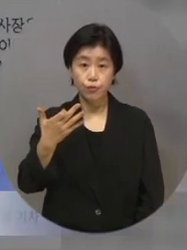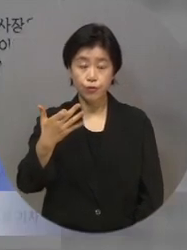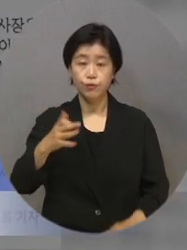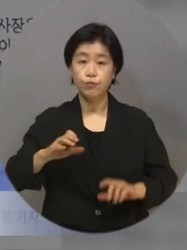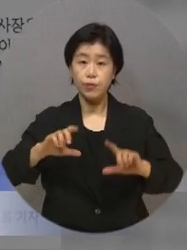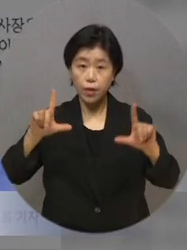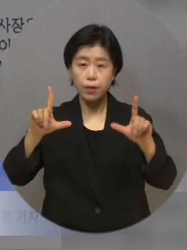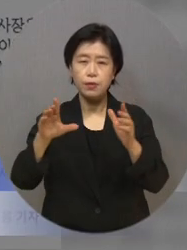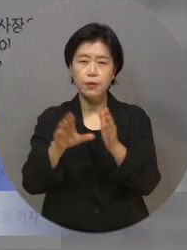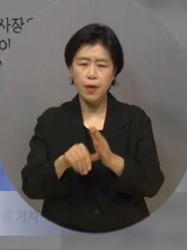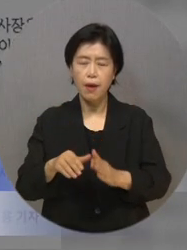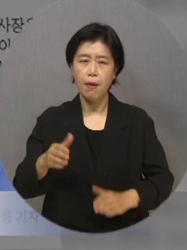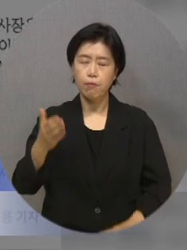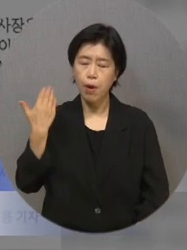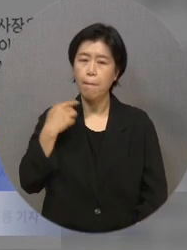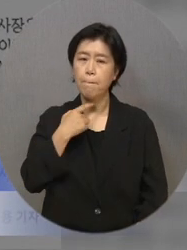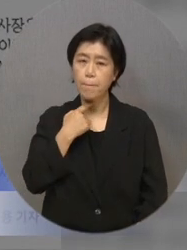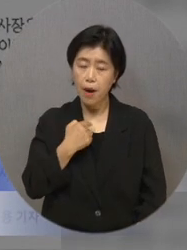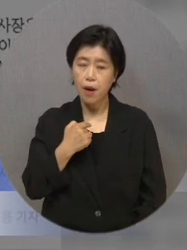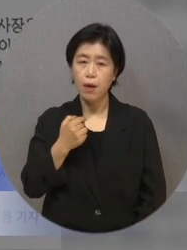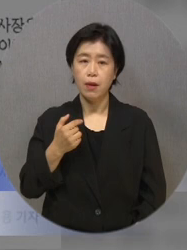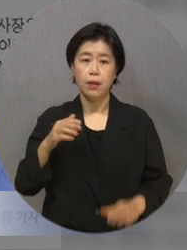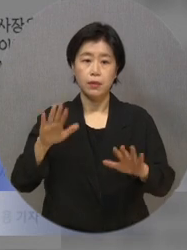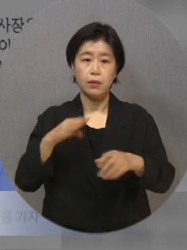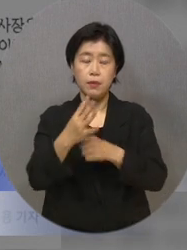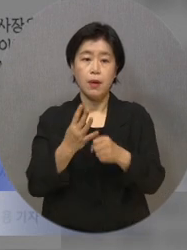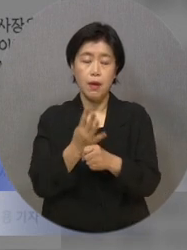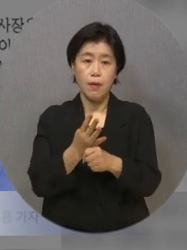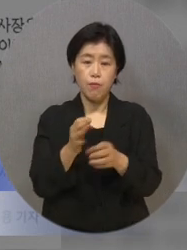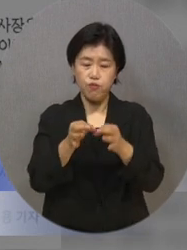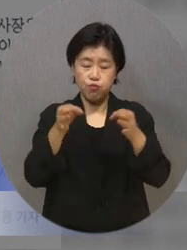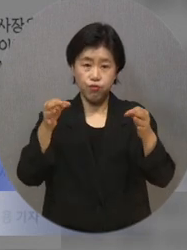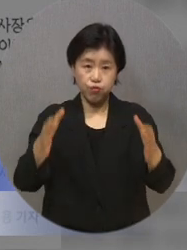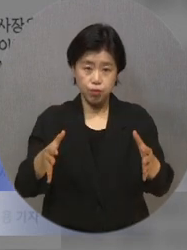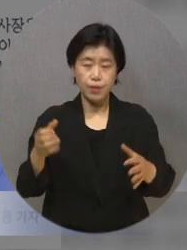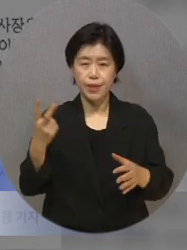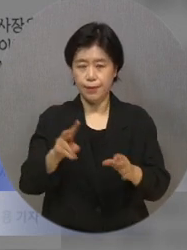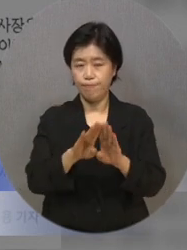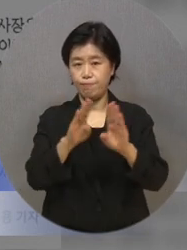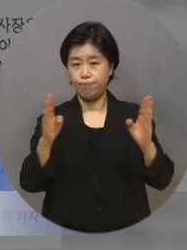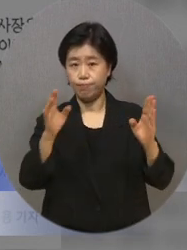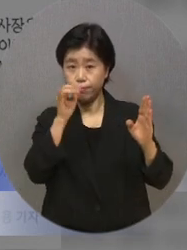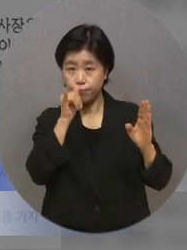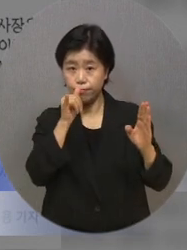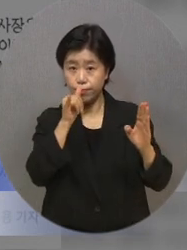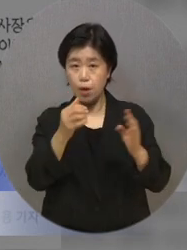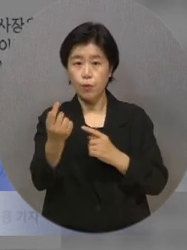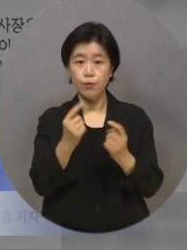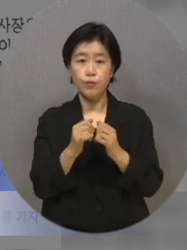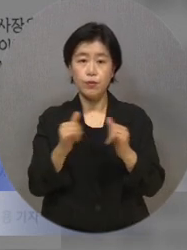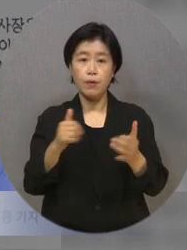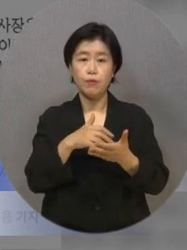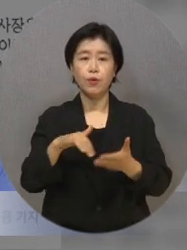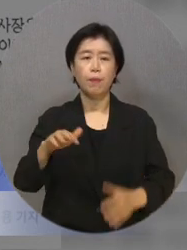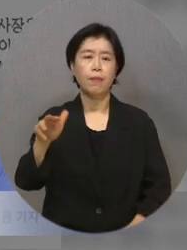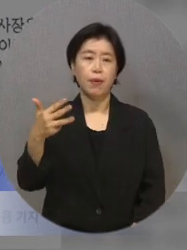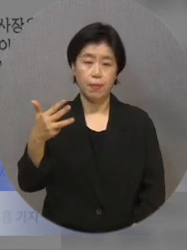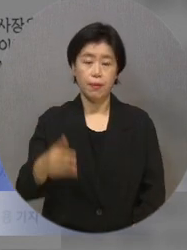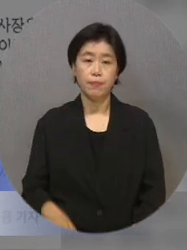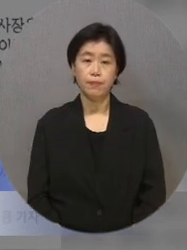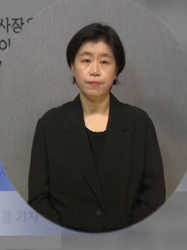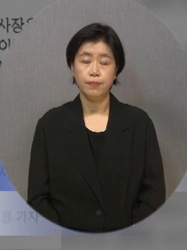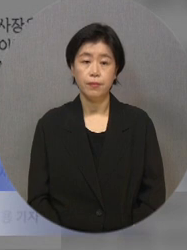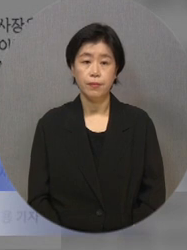만에 대명콘서트로 열린 밀알 콘서트에는 총 800여명의 청중들이 현장을 찾았다고 합니다